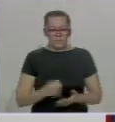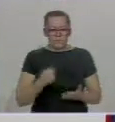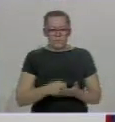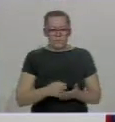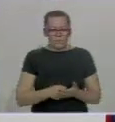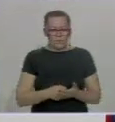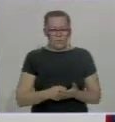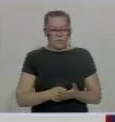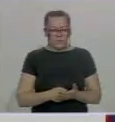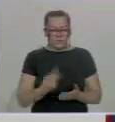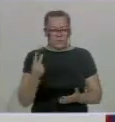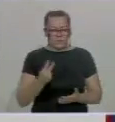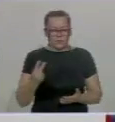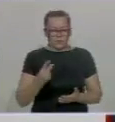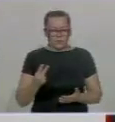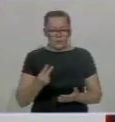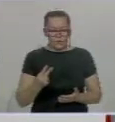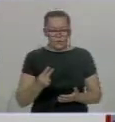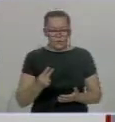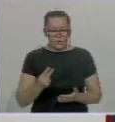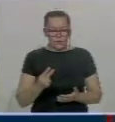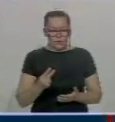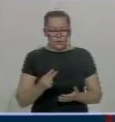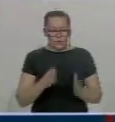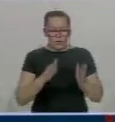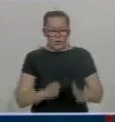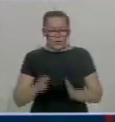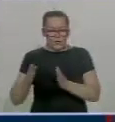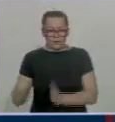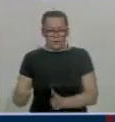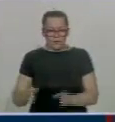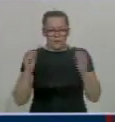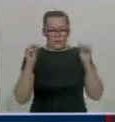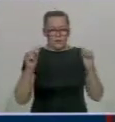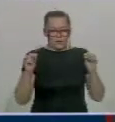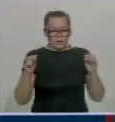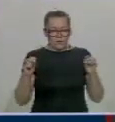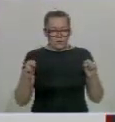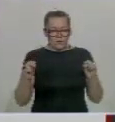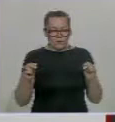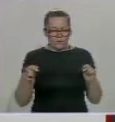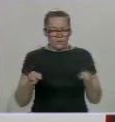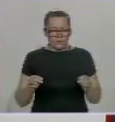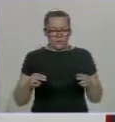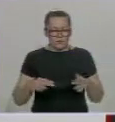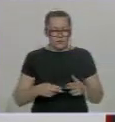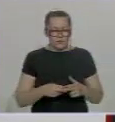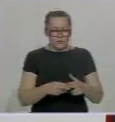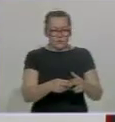veniturilor pentru cele două mari categorii profesionale, poate fi în timp